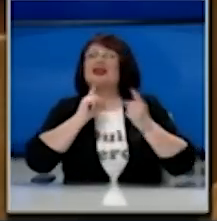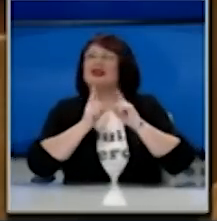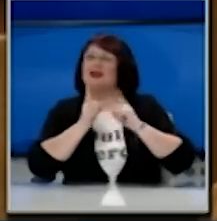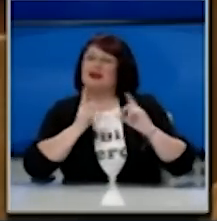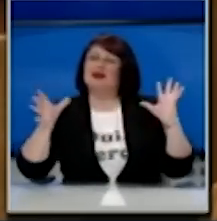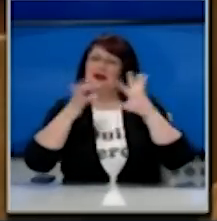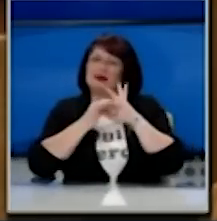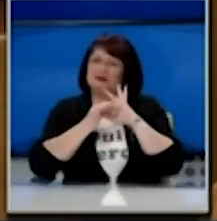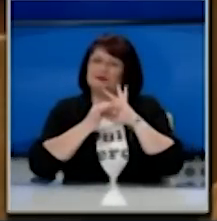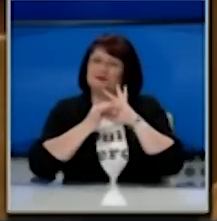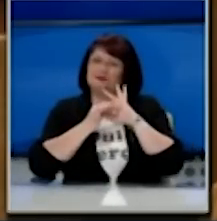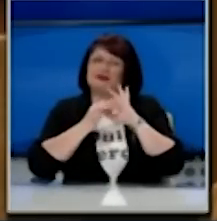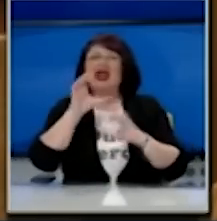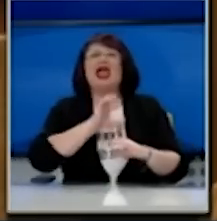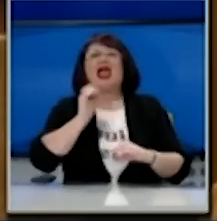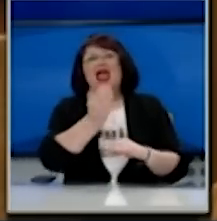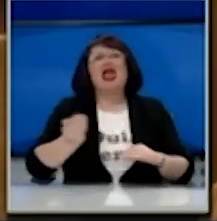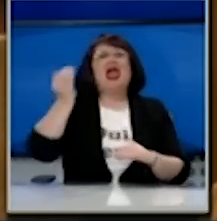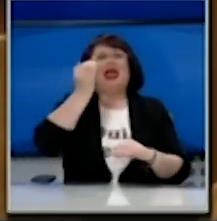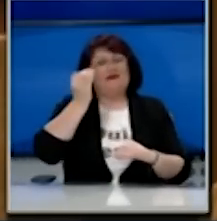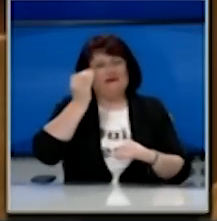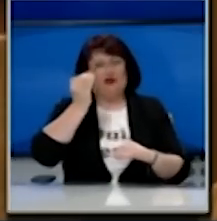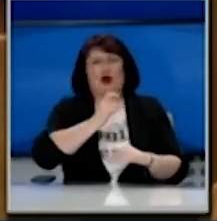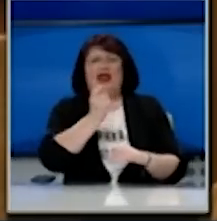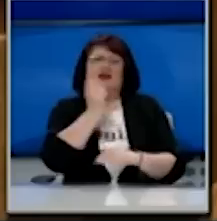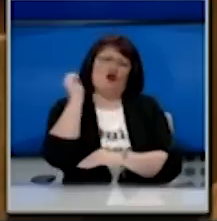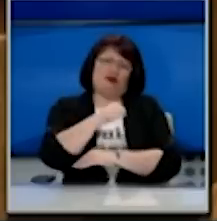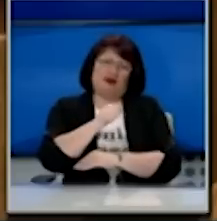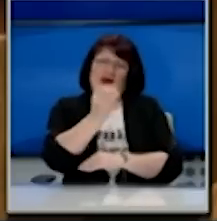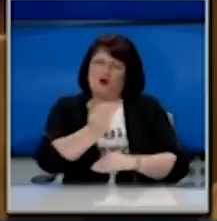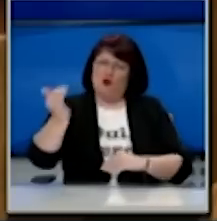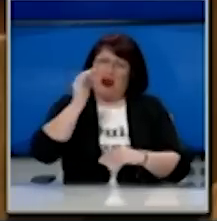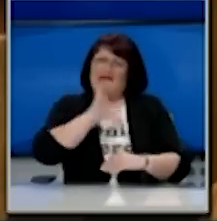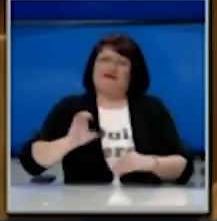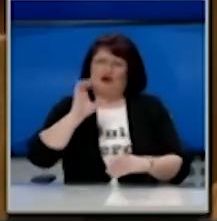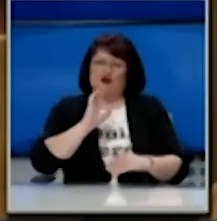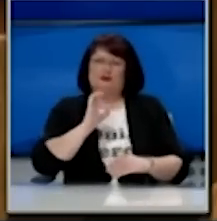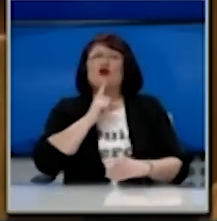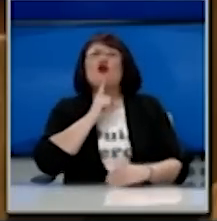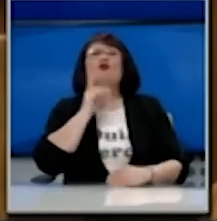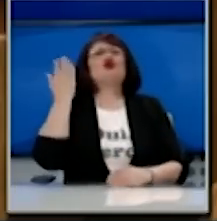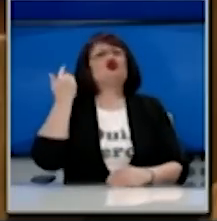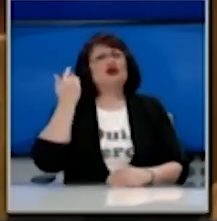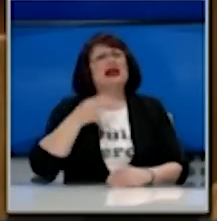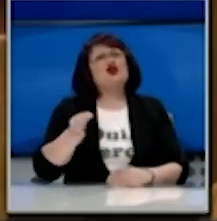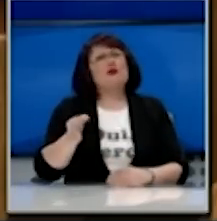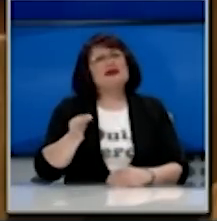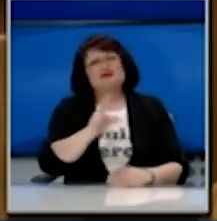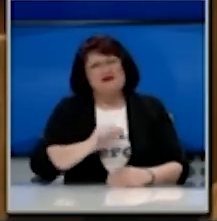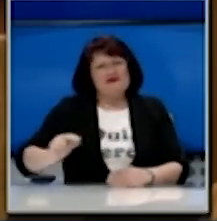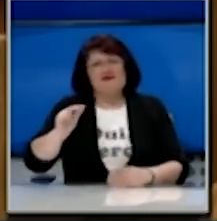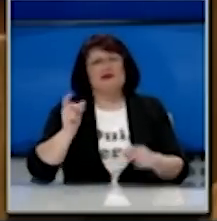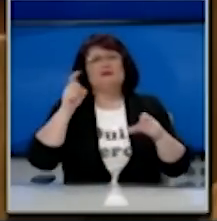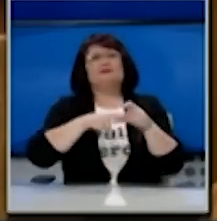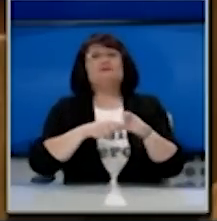στο πλαίσιο της υπερίσχυσης του ευρωσυνασιακού δικαίου επί του εθνικού, όπως επέβαλε η ένταξη της χώρας στην ΟΝΕ,